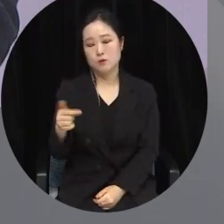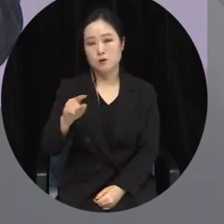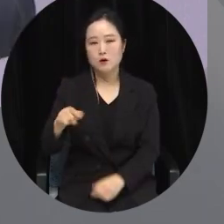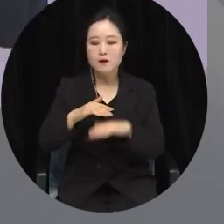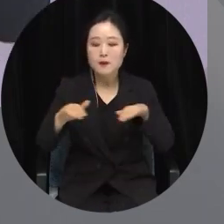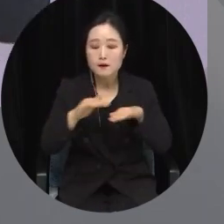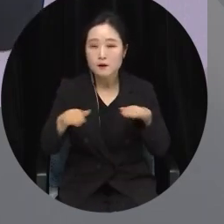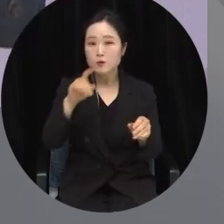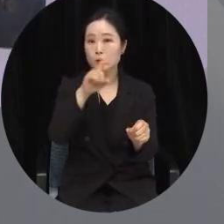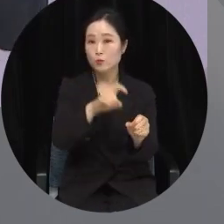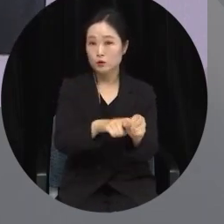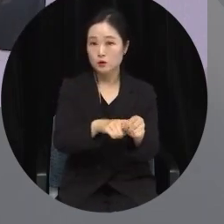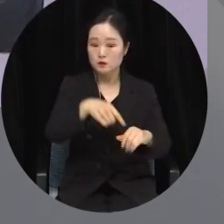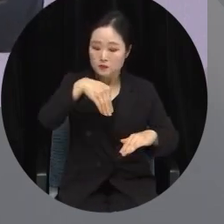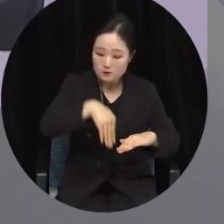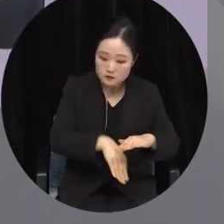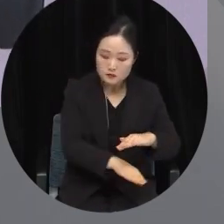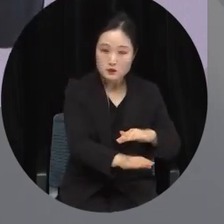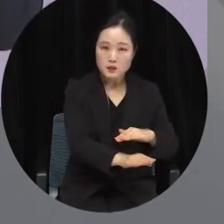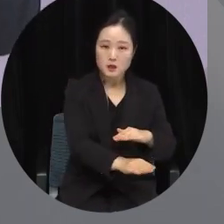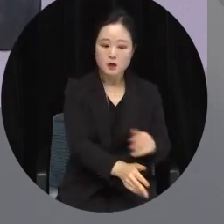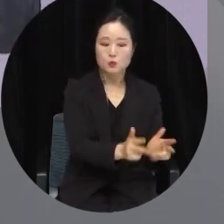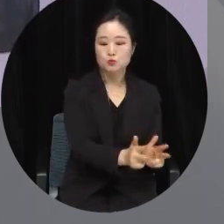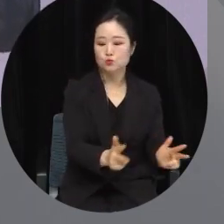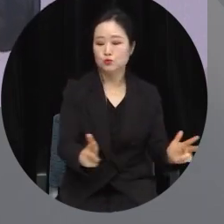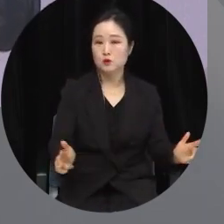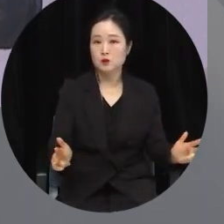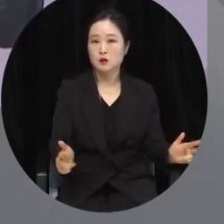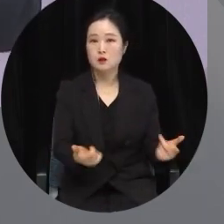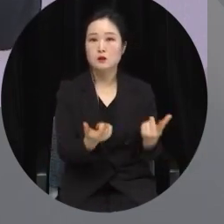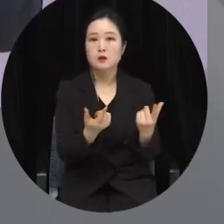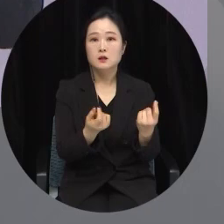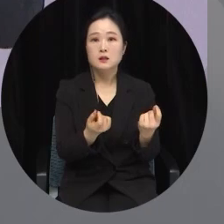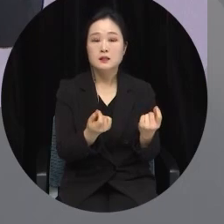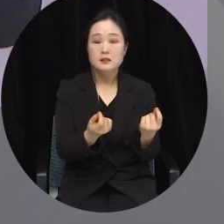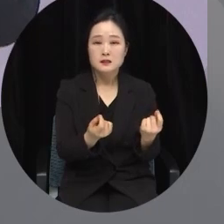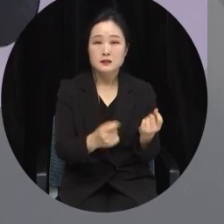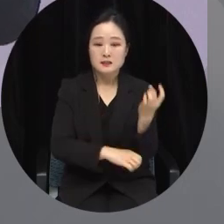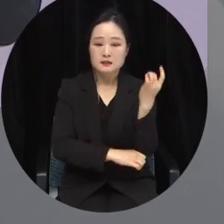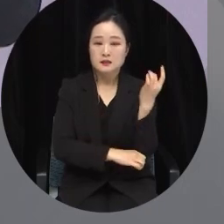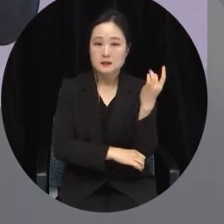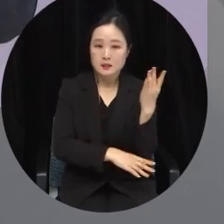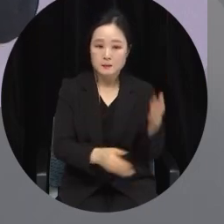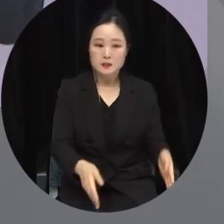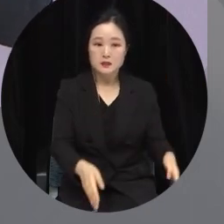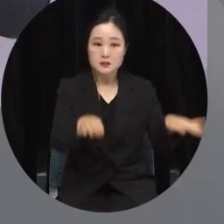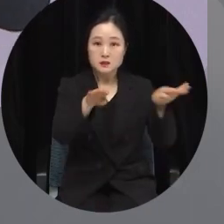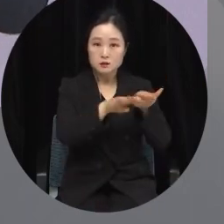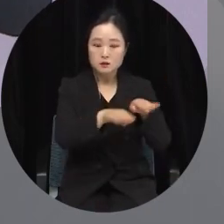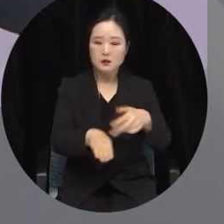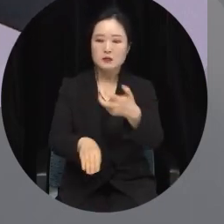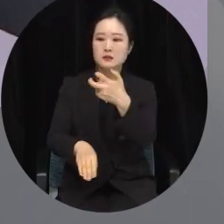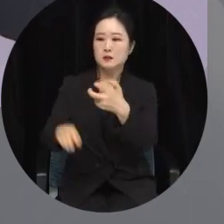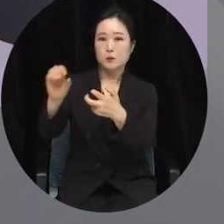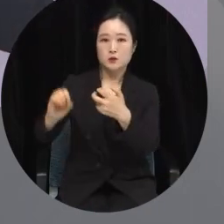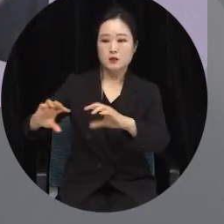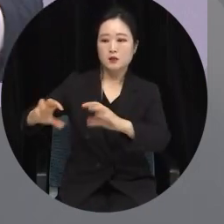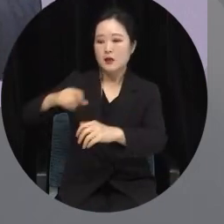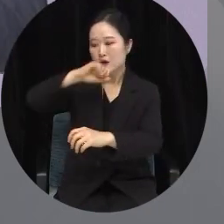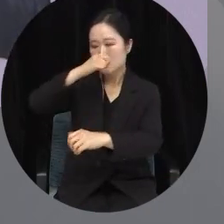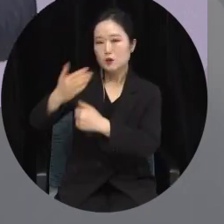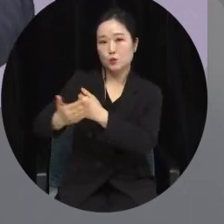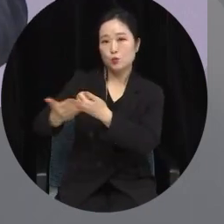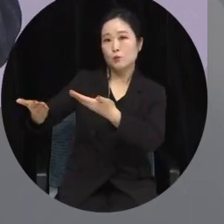위해서는 지하 주차장 같은 그 기반 시설을 지금 70분의 1 국고 지원하는 법을 활용해서 돼야 될 뿐